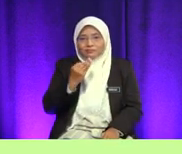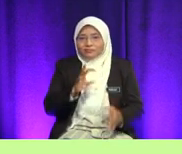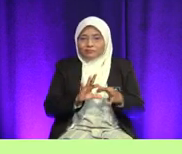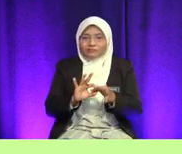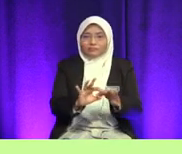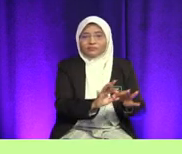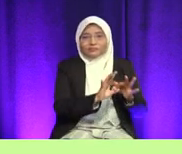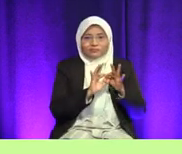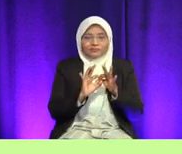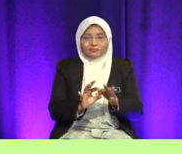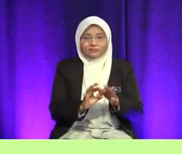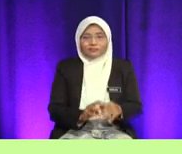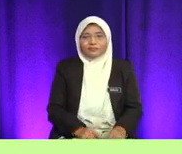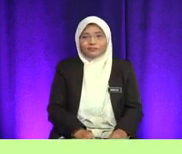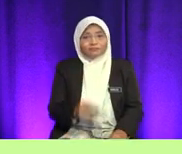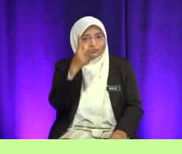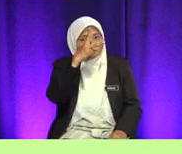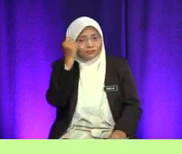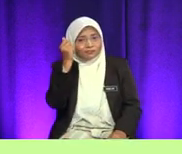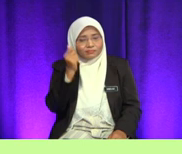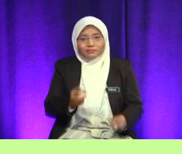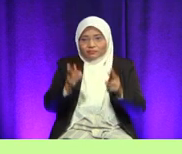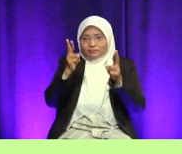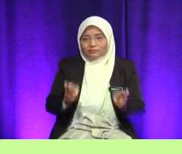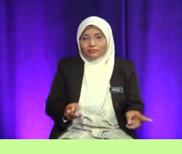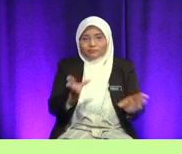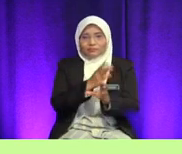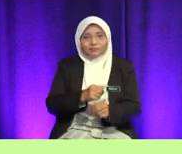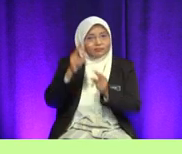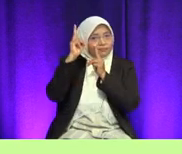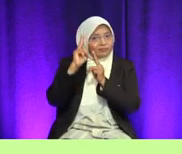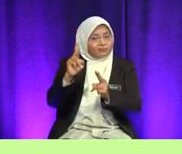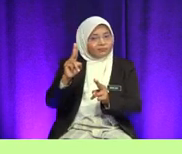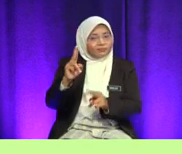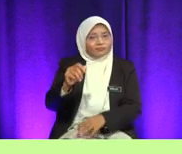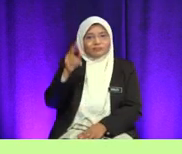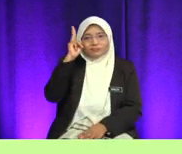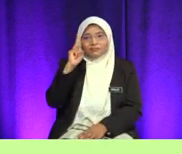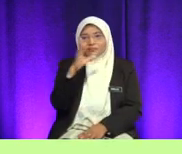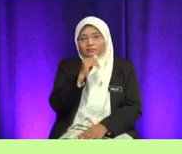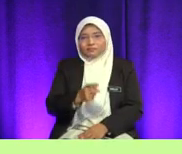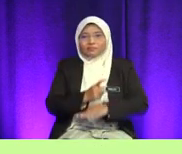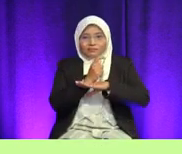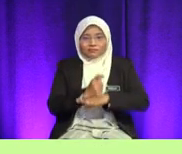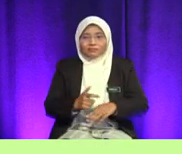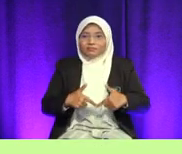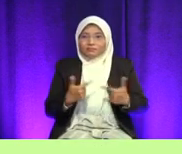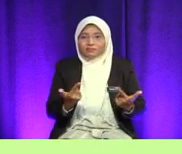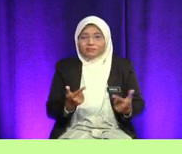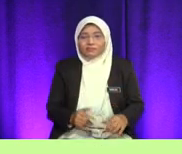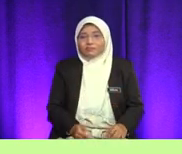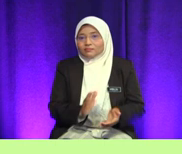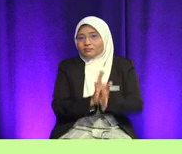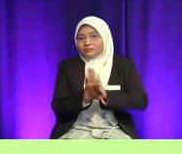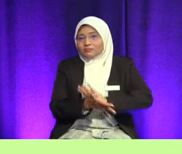menunjukkan rakyat menghormati agama dan adat lain oleh itu negara menjadi